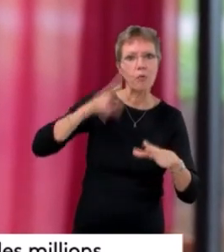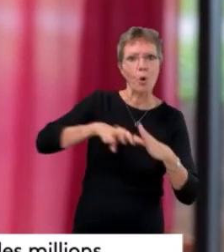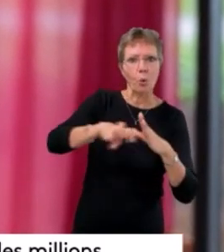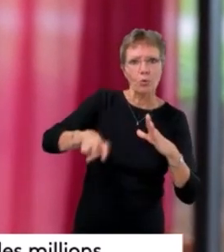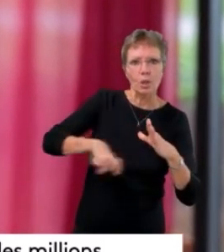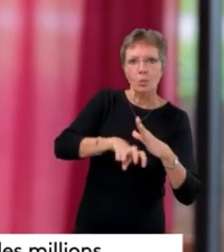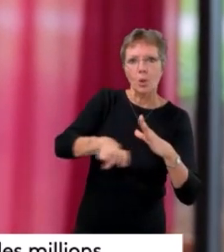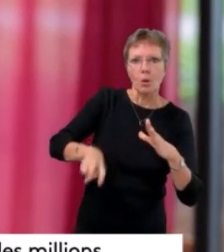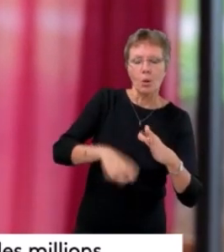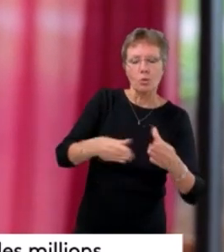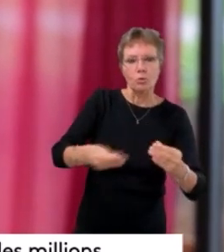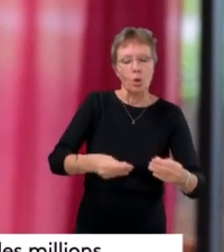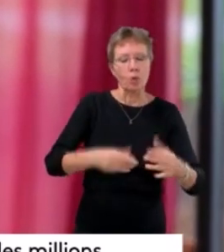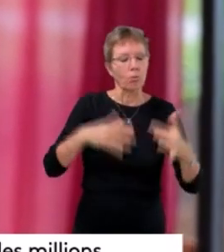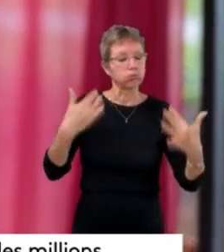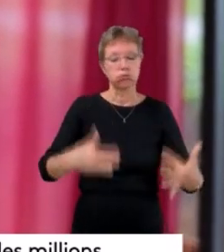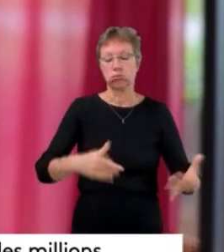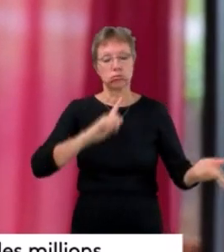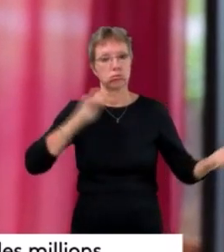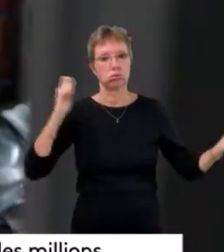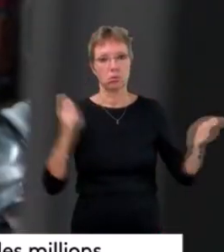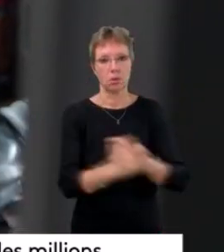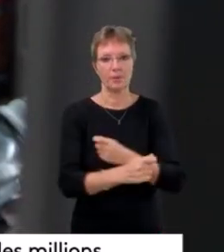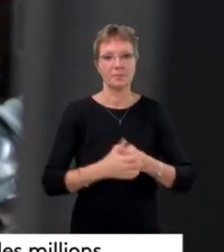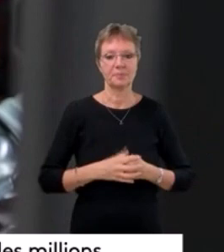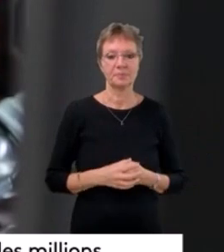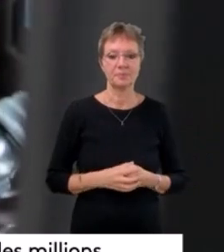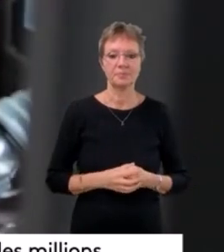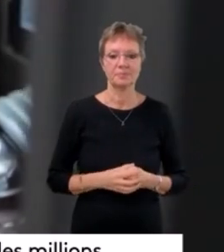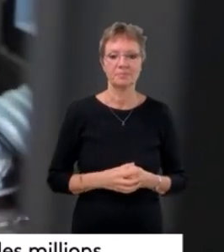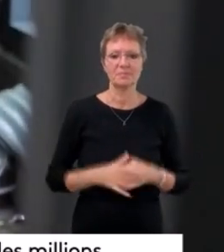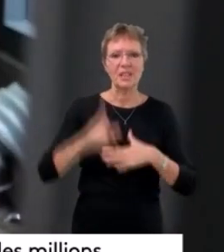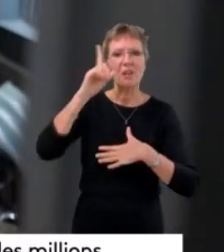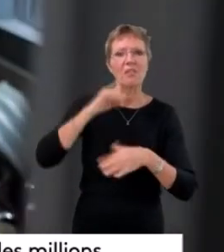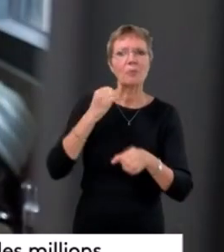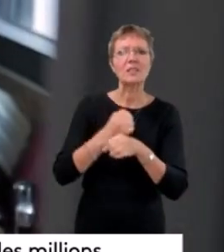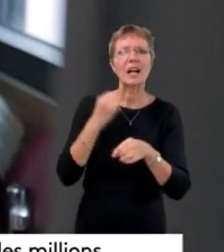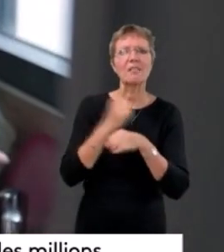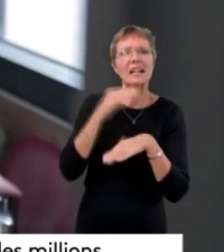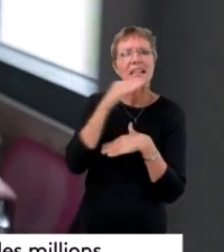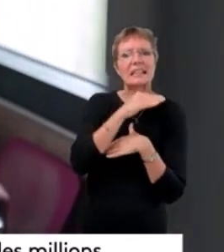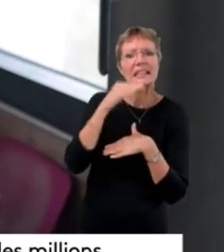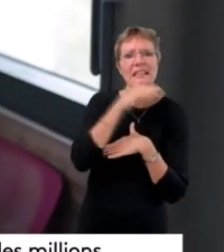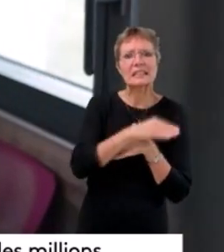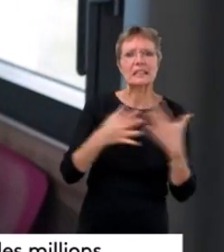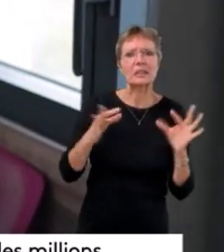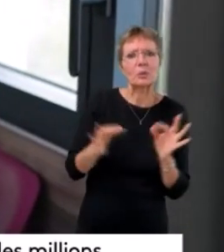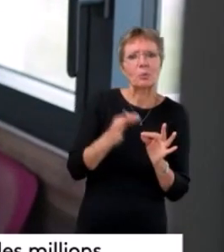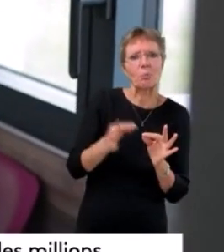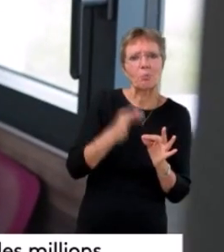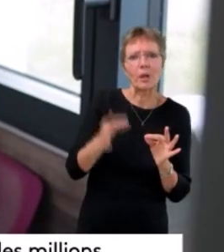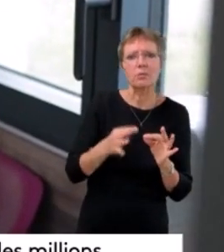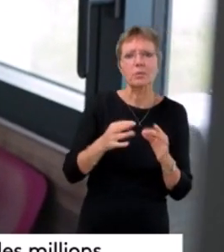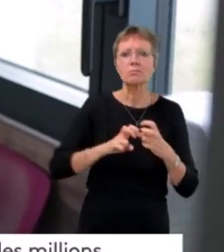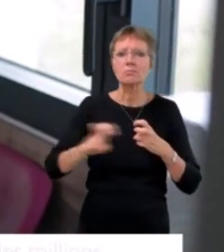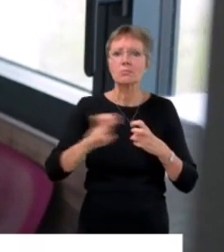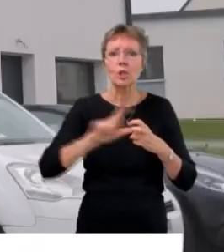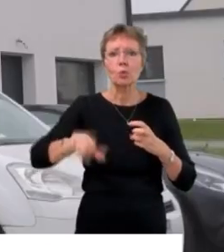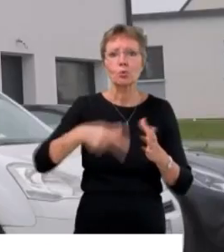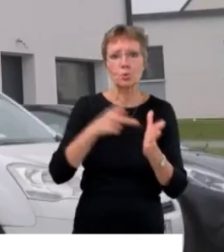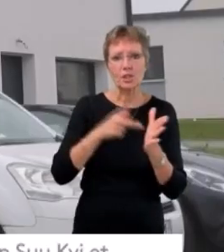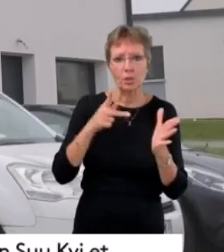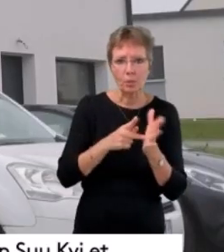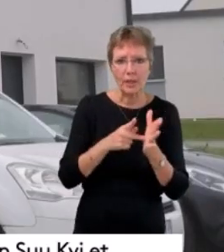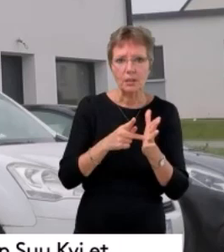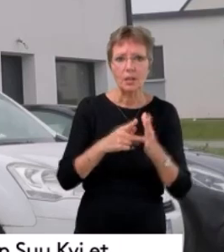de choses, en fait, a accéléré aussi ce choix. Cet employé dans le textile n'a que 12 km à faire jusqu'au travail à Quimper. Prix total